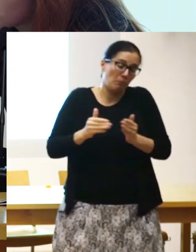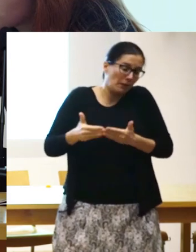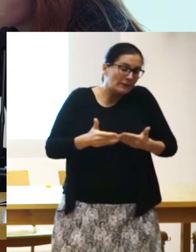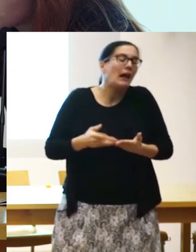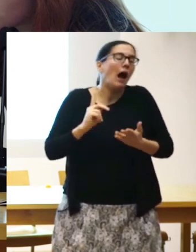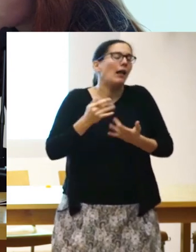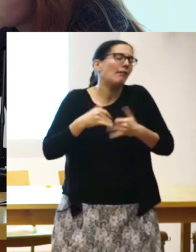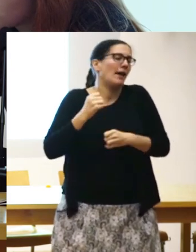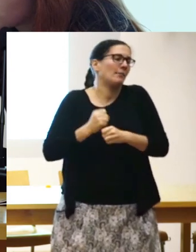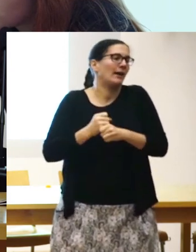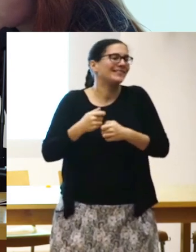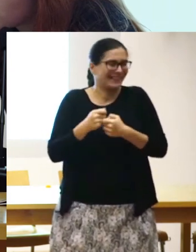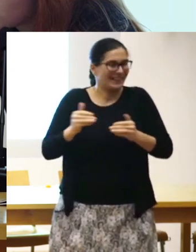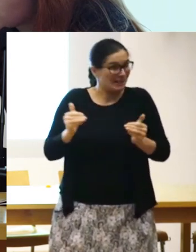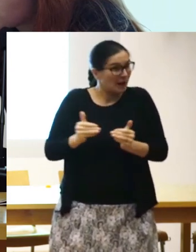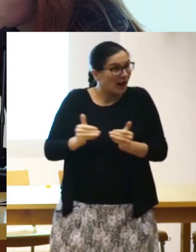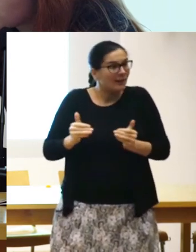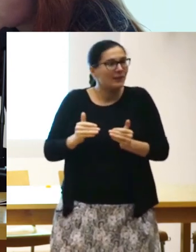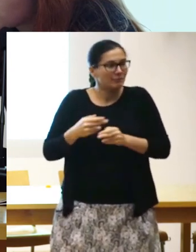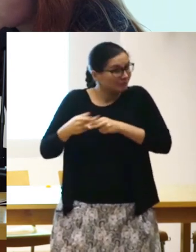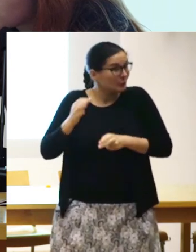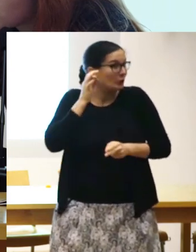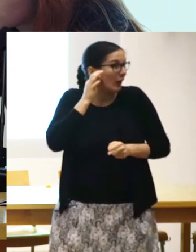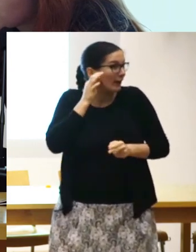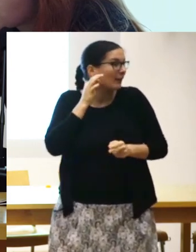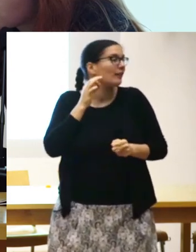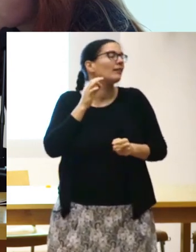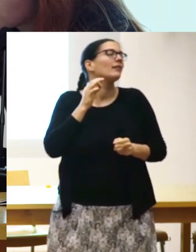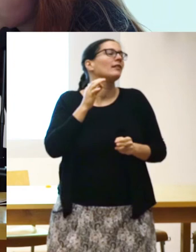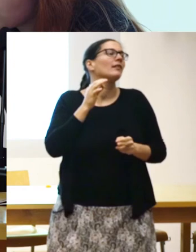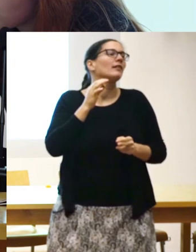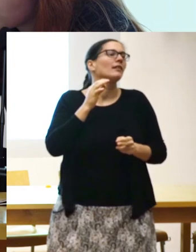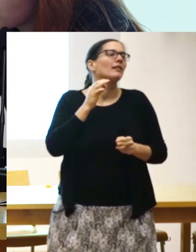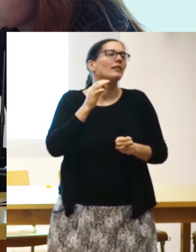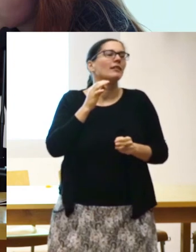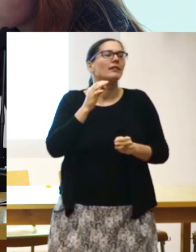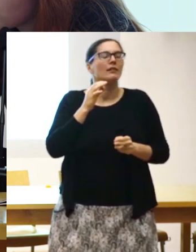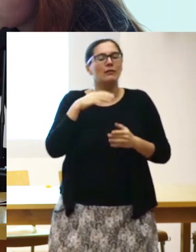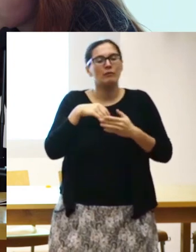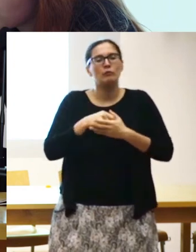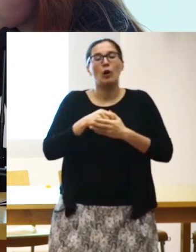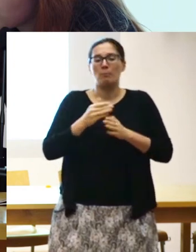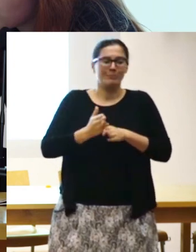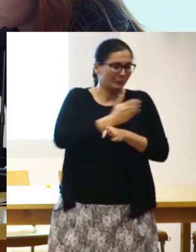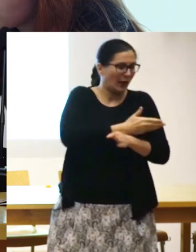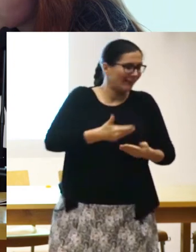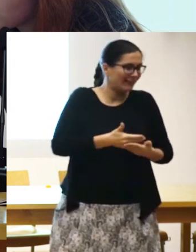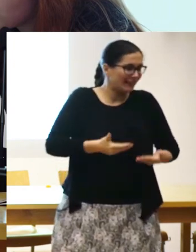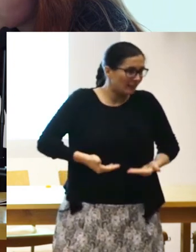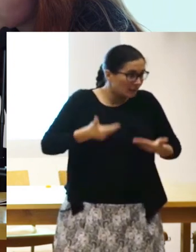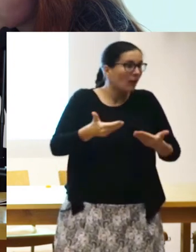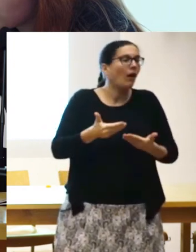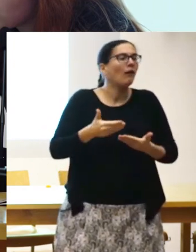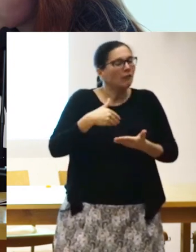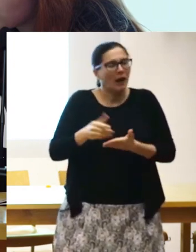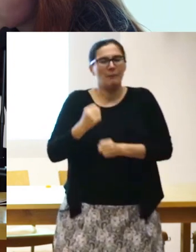rámci tak malého týmu, ženského týmu fungujeme vlastně tak, jak jsme fungovali i před dětmi a